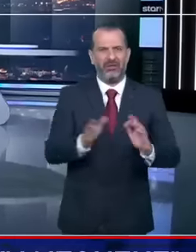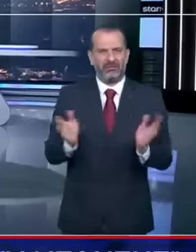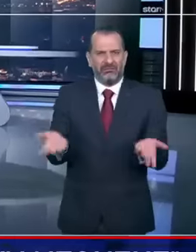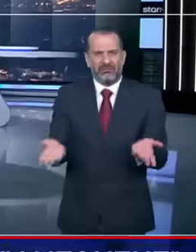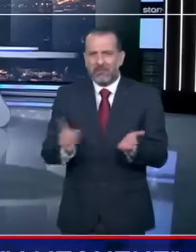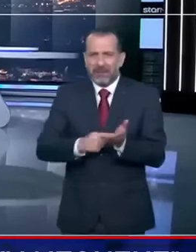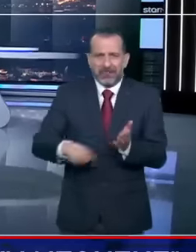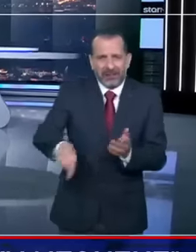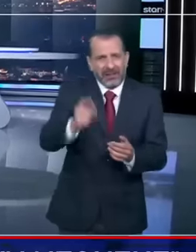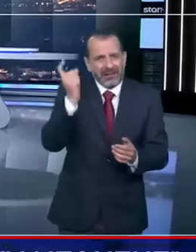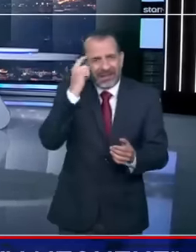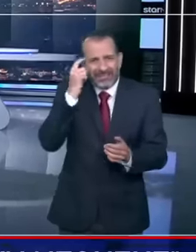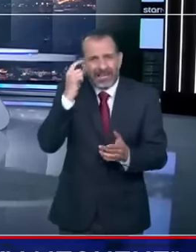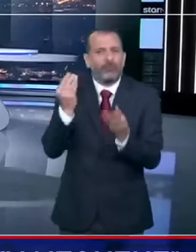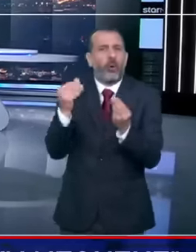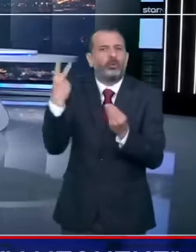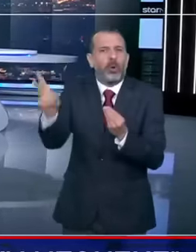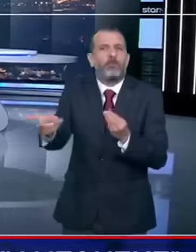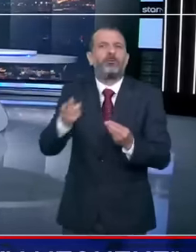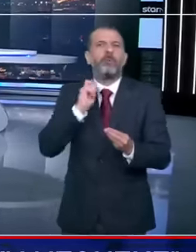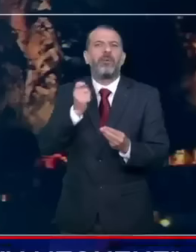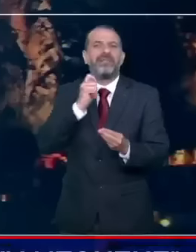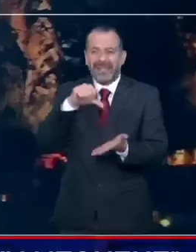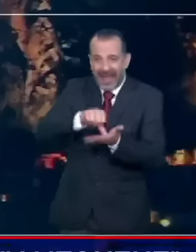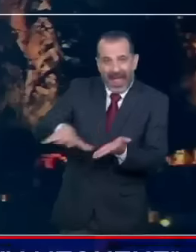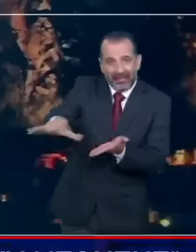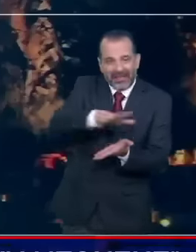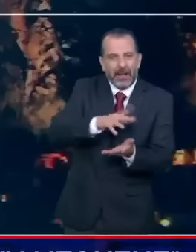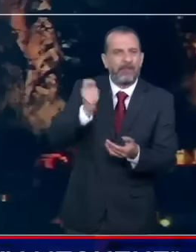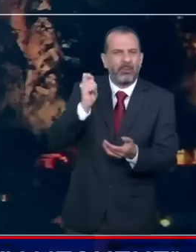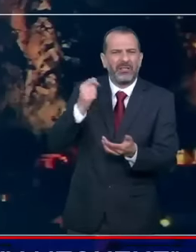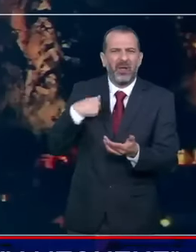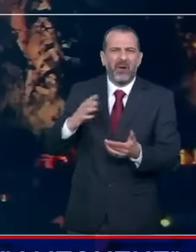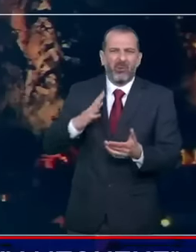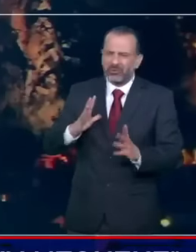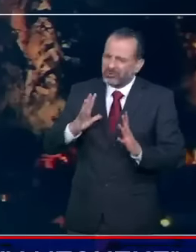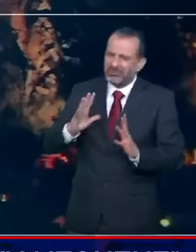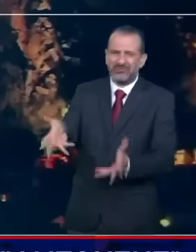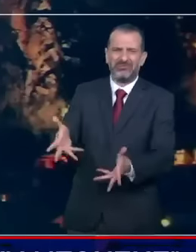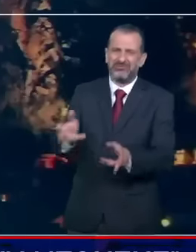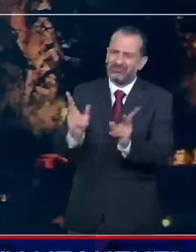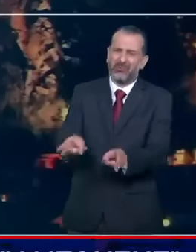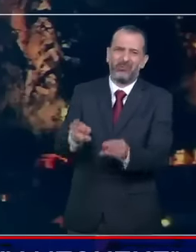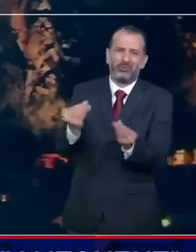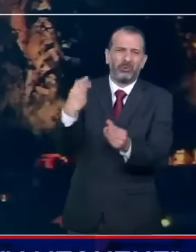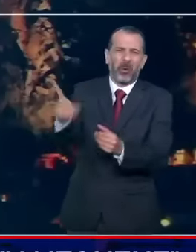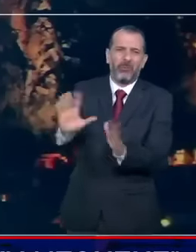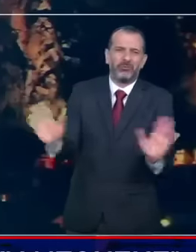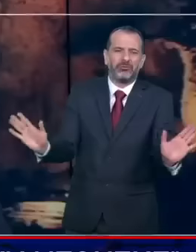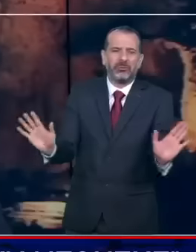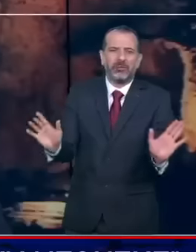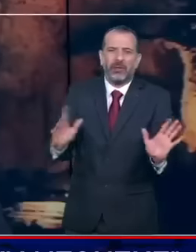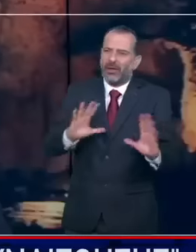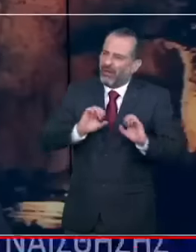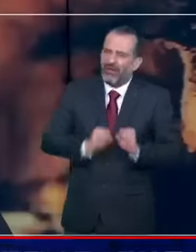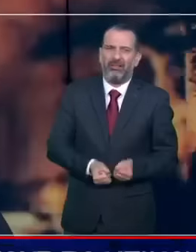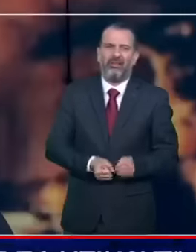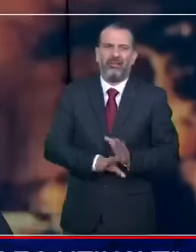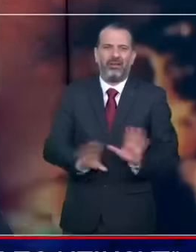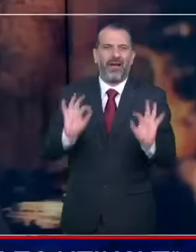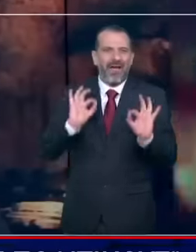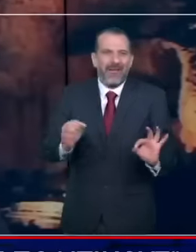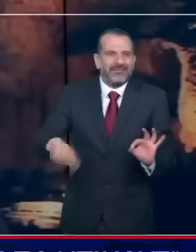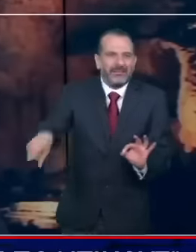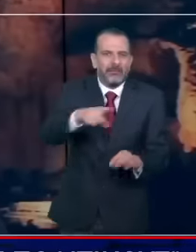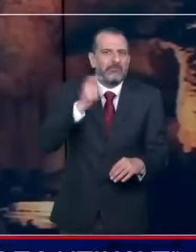κανείς σε όλο αυτό το σύστημα της πολιτικής στην Αθήνα ότι ο κόσμος έχει συχαθεί αυτό το πράγμα? Έχει απογοητευτεί από τους πολιτικούς?